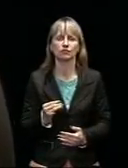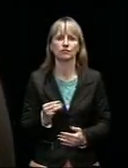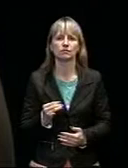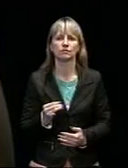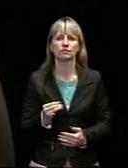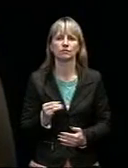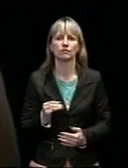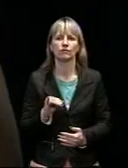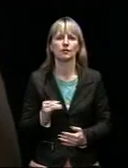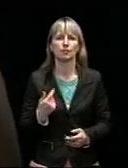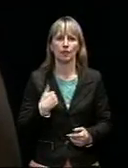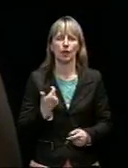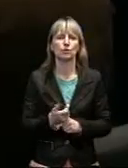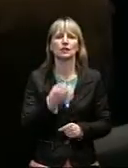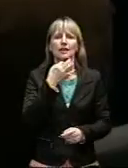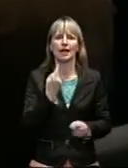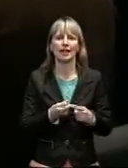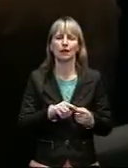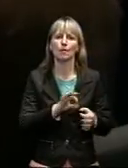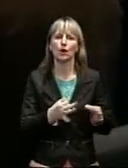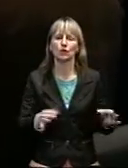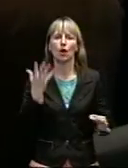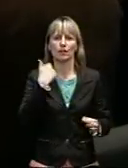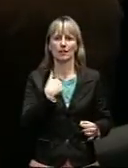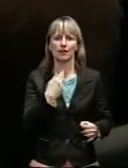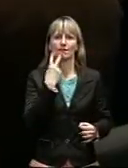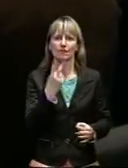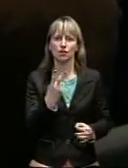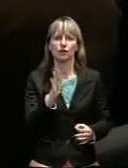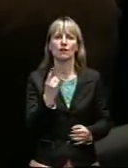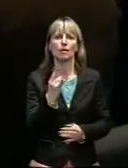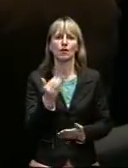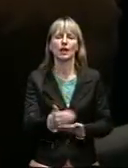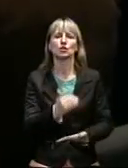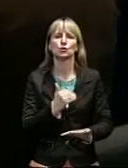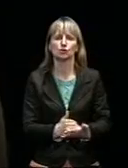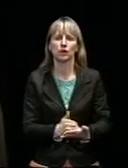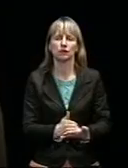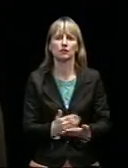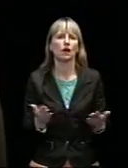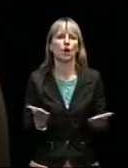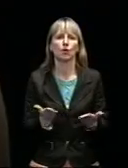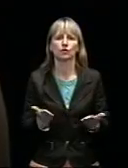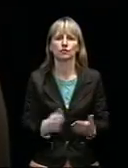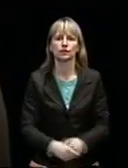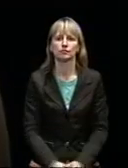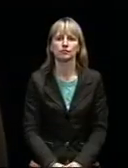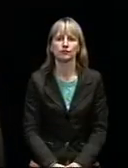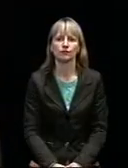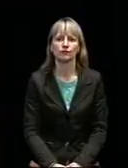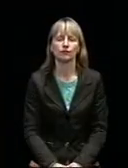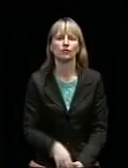И мне очень нравится этот процесс, когда я вижу в ребенке результат, хоть какой-то,